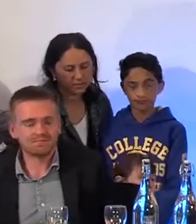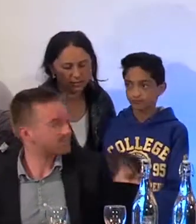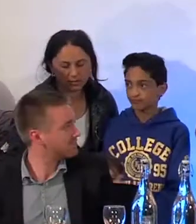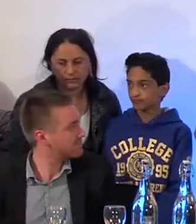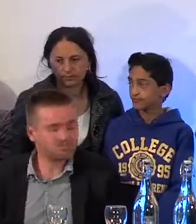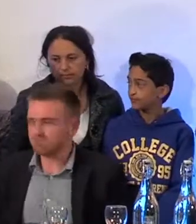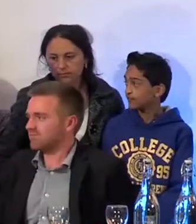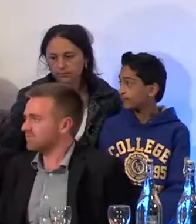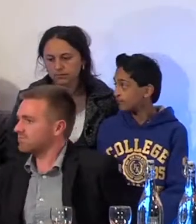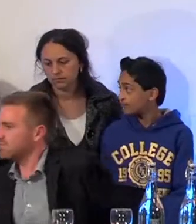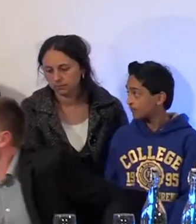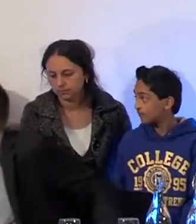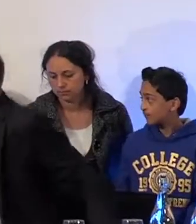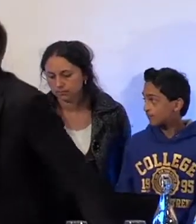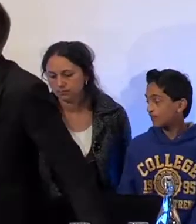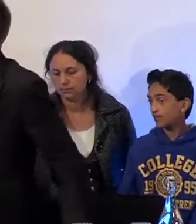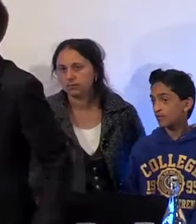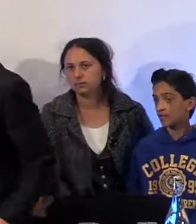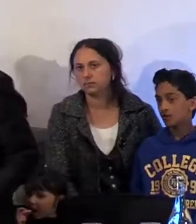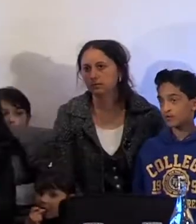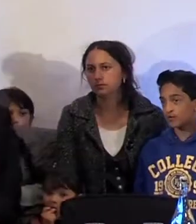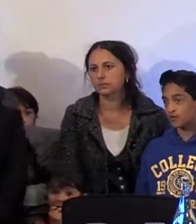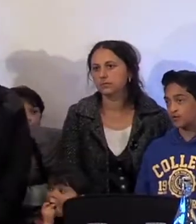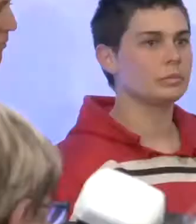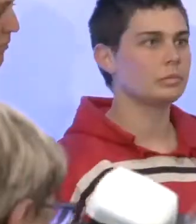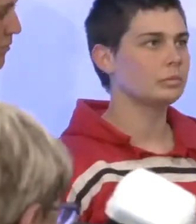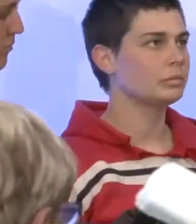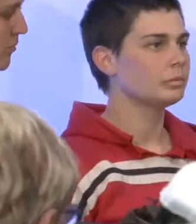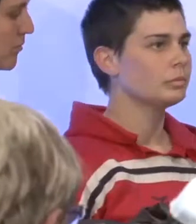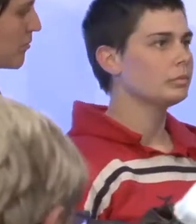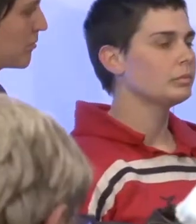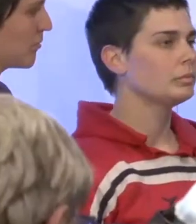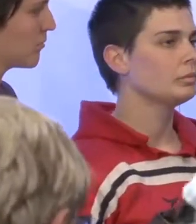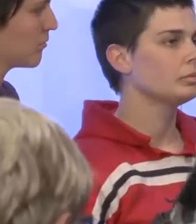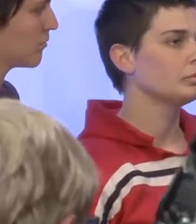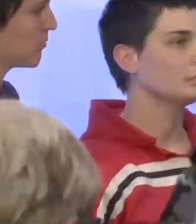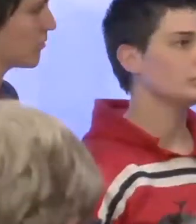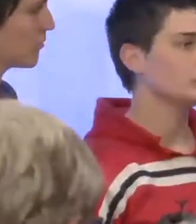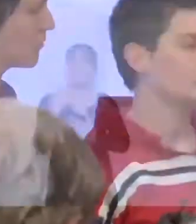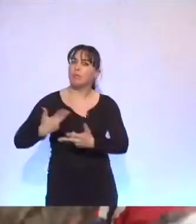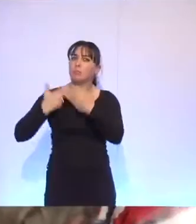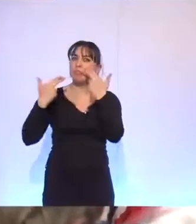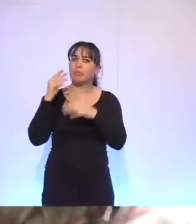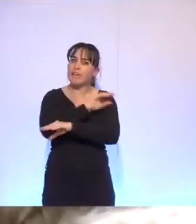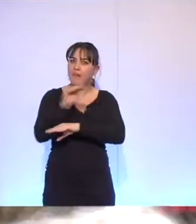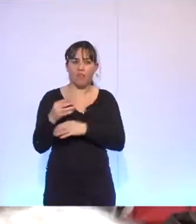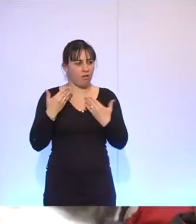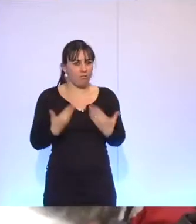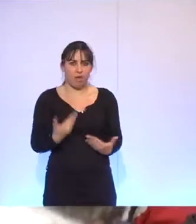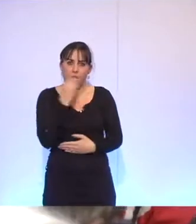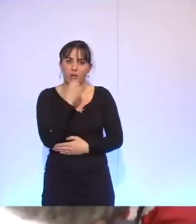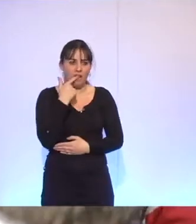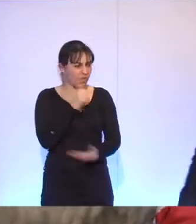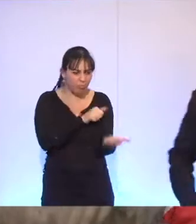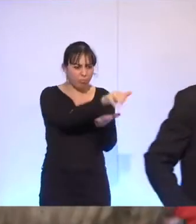Alors, depuis une semaine, c'est-à-dire depuis le 31 mars, toutes les personnes qui étaient hébergées dans le cadre de la mise à l'abri hivernale sont expulsées de leur foyer,